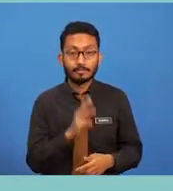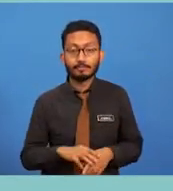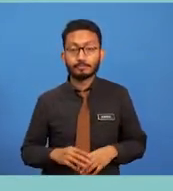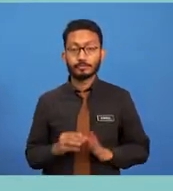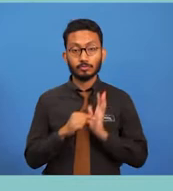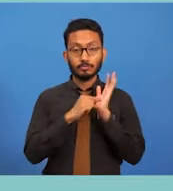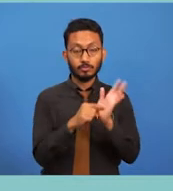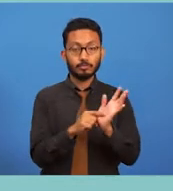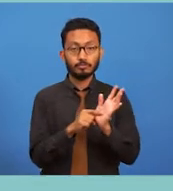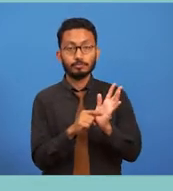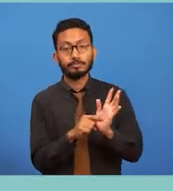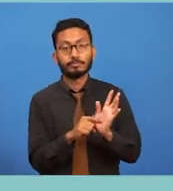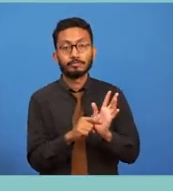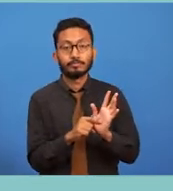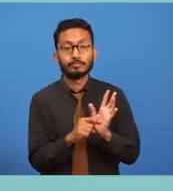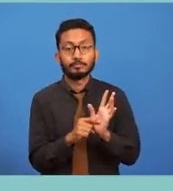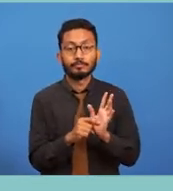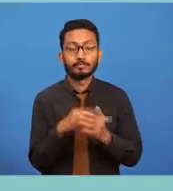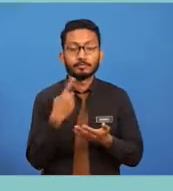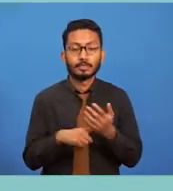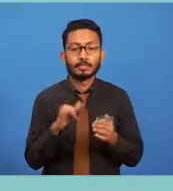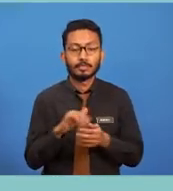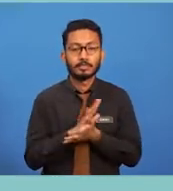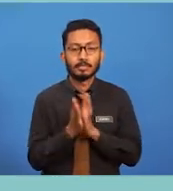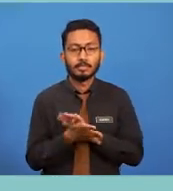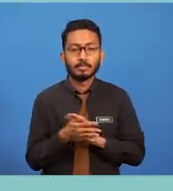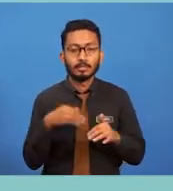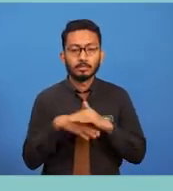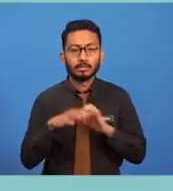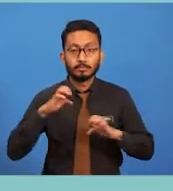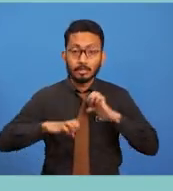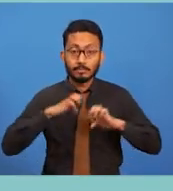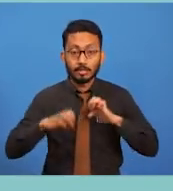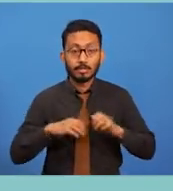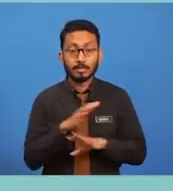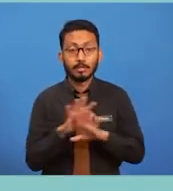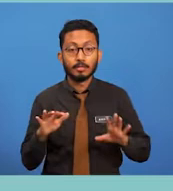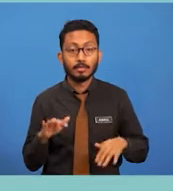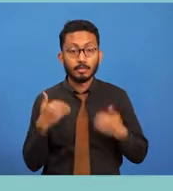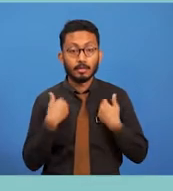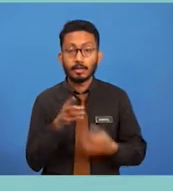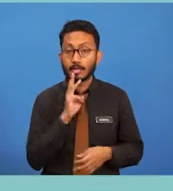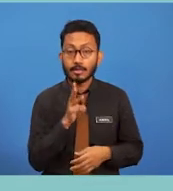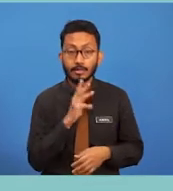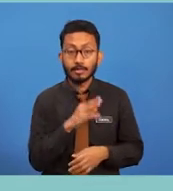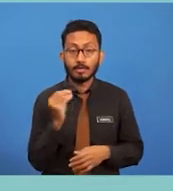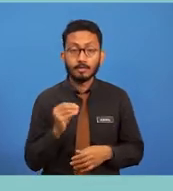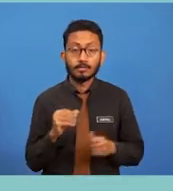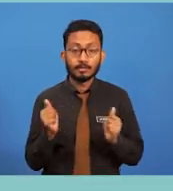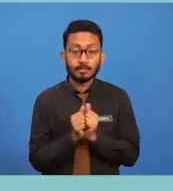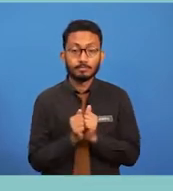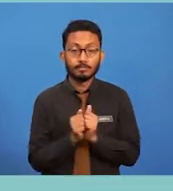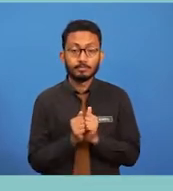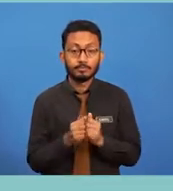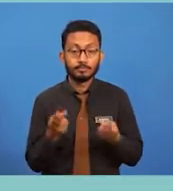Dipaparkan keputusan eksperimen yang lebih jelas. Tanpa kehadiran air dan dengan